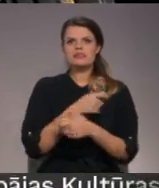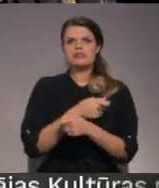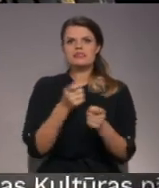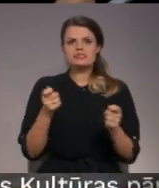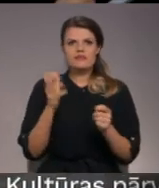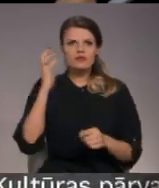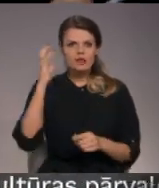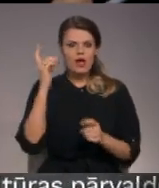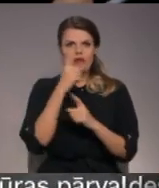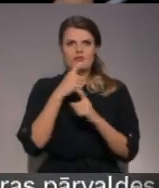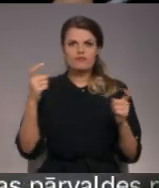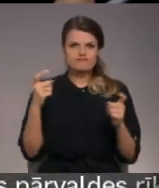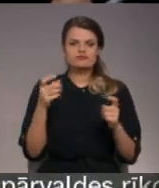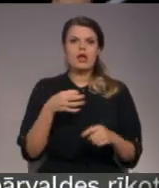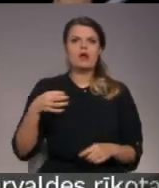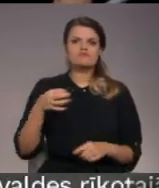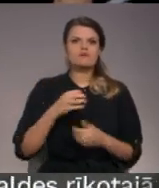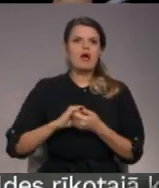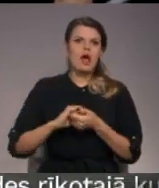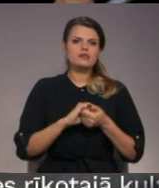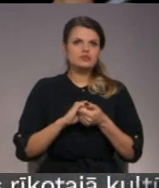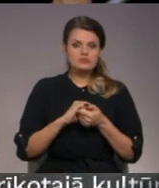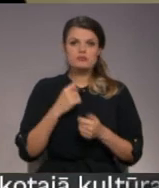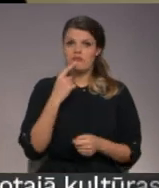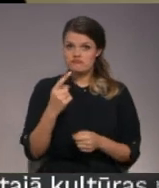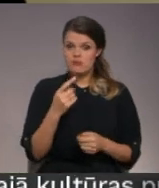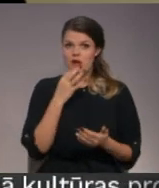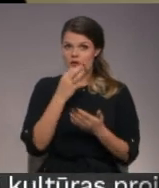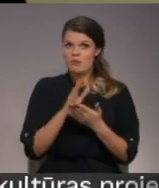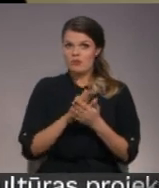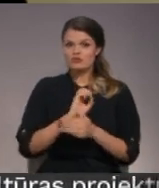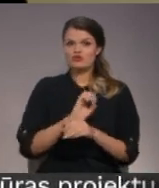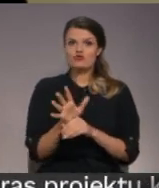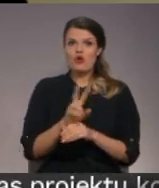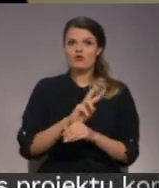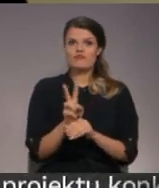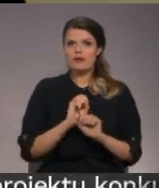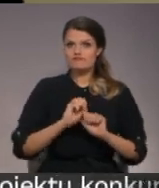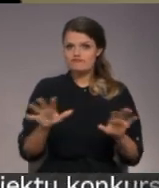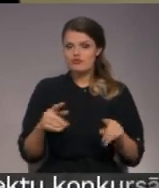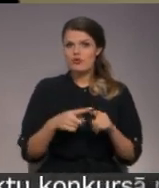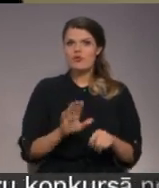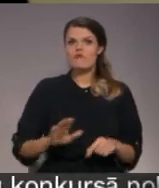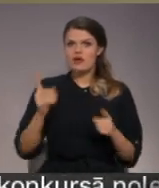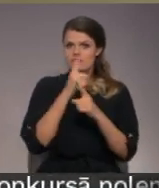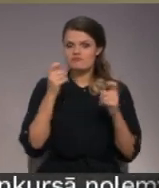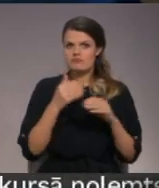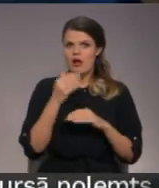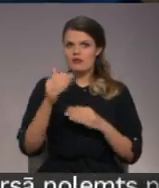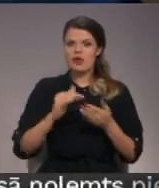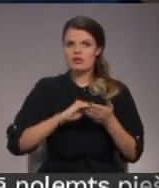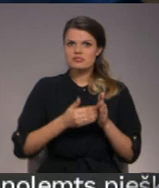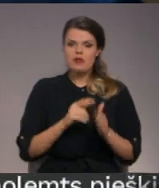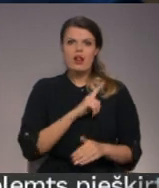preses izdevēju un raidorganizāciju asociācija norāda, ka reaģējot uz koronavīrusa izplatību un valsts izsludināto ārkārtas